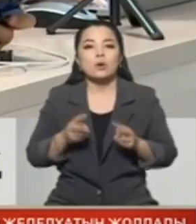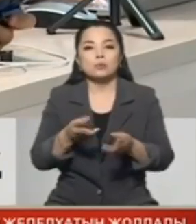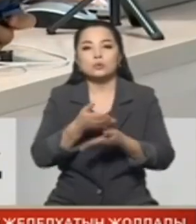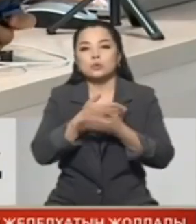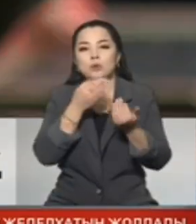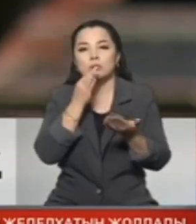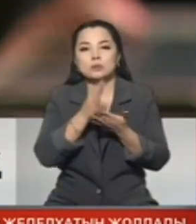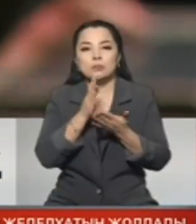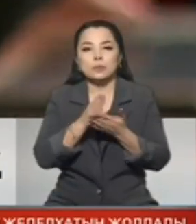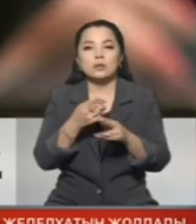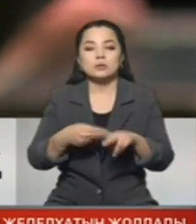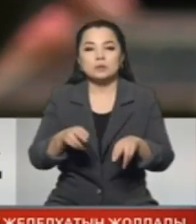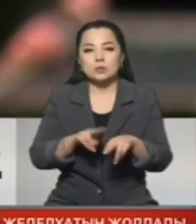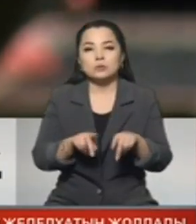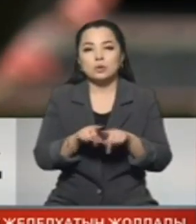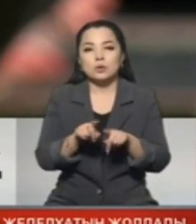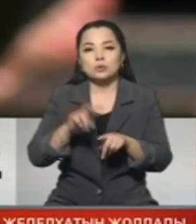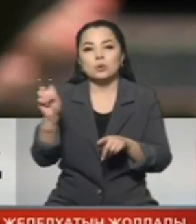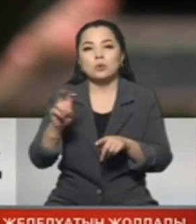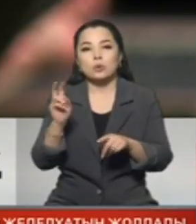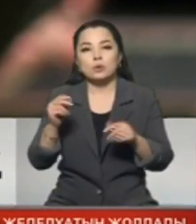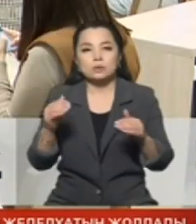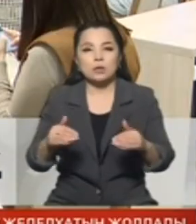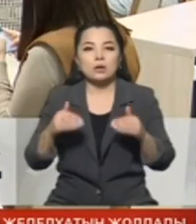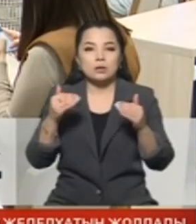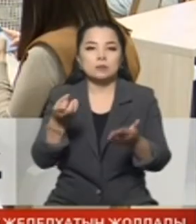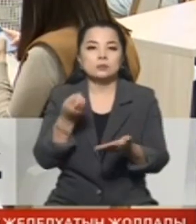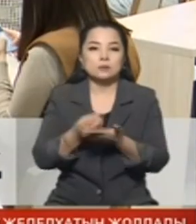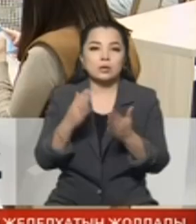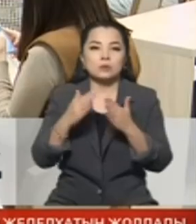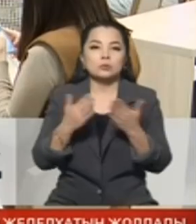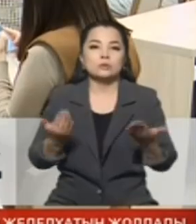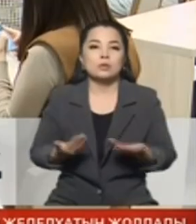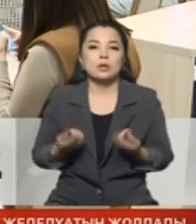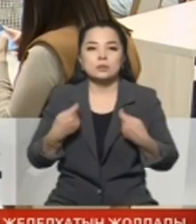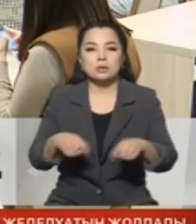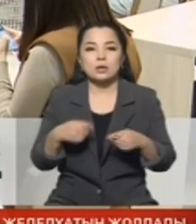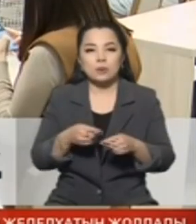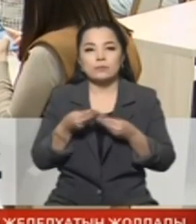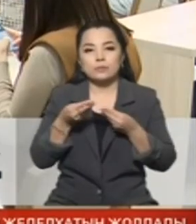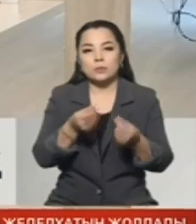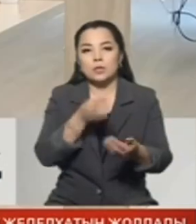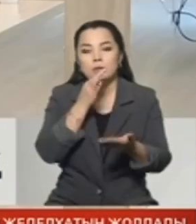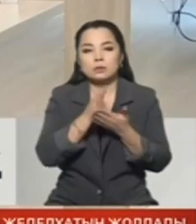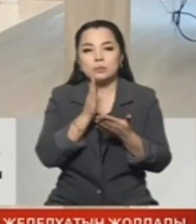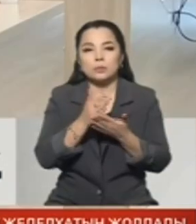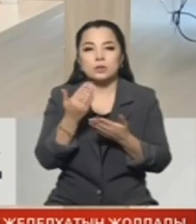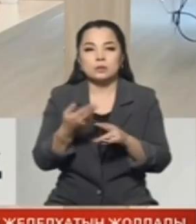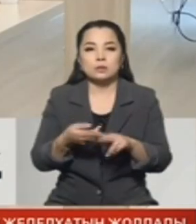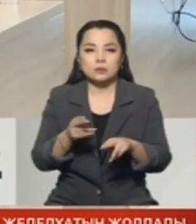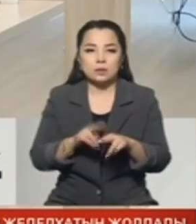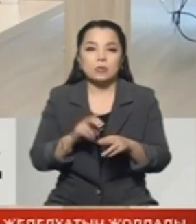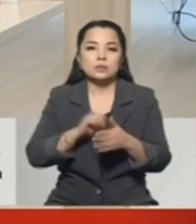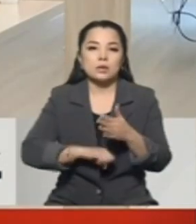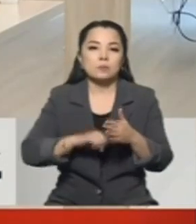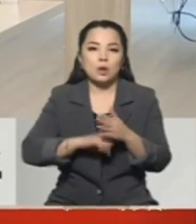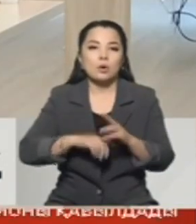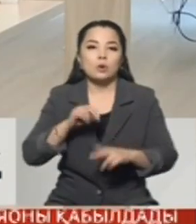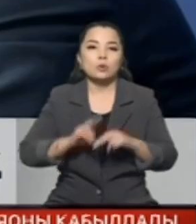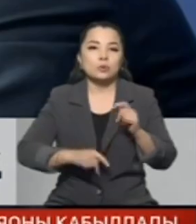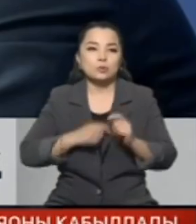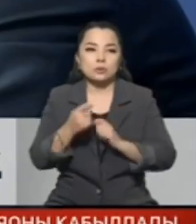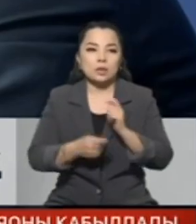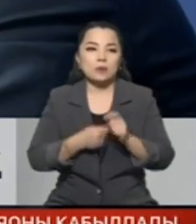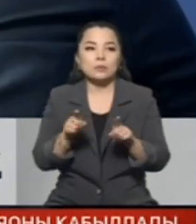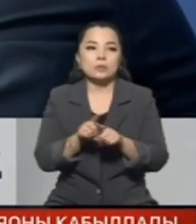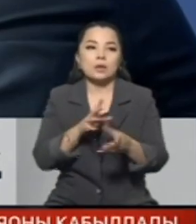тұрған жоқ деді. Десе де, доллардың қымбаттауы баспана нарығына әсер етуі мүмкін екенін жоққа шығармады. Себебі құрылыс